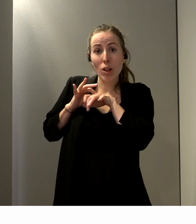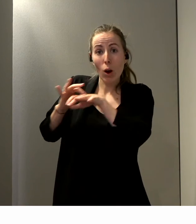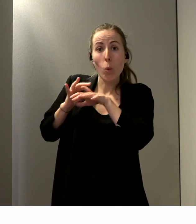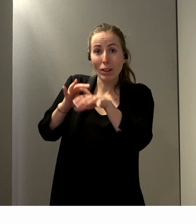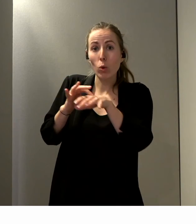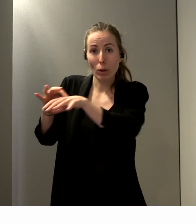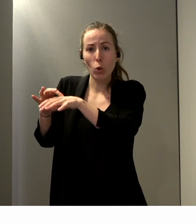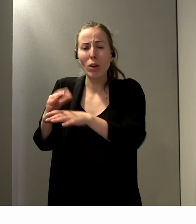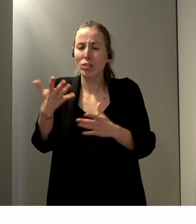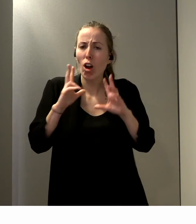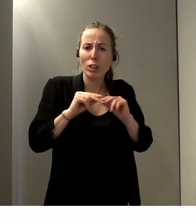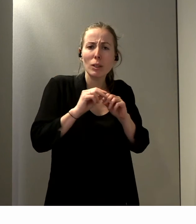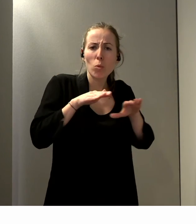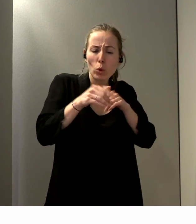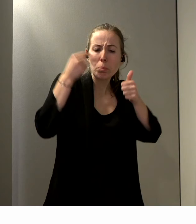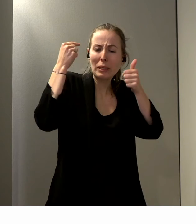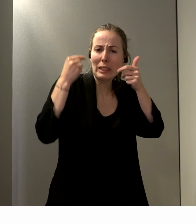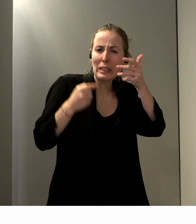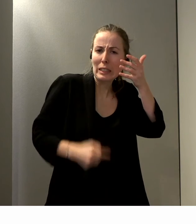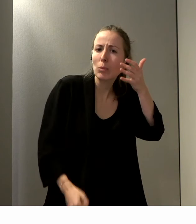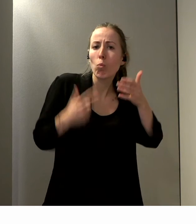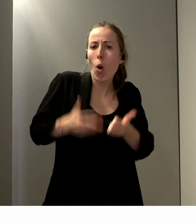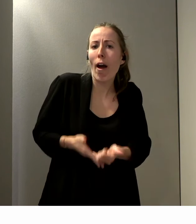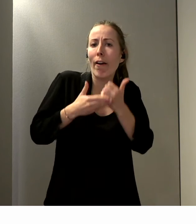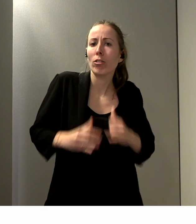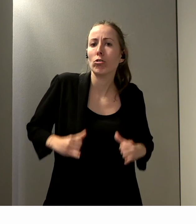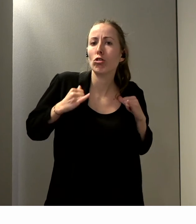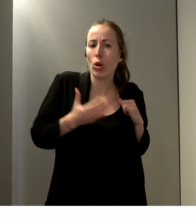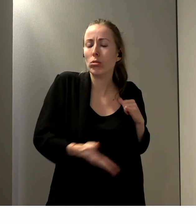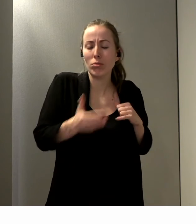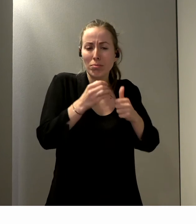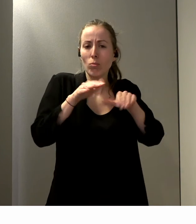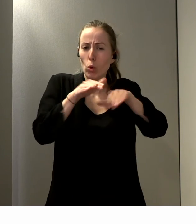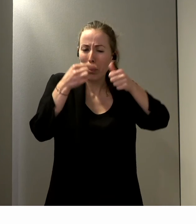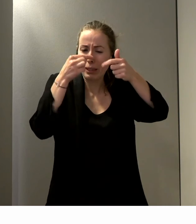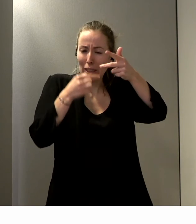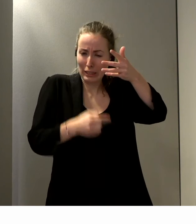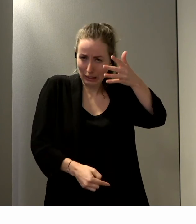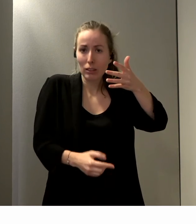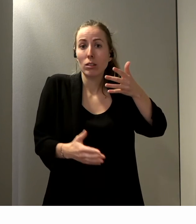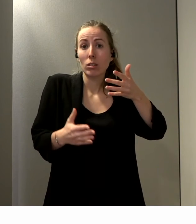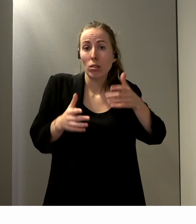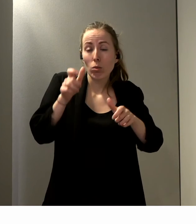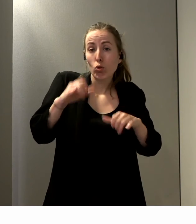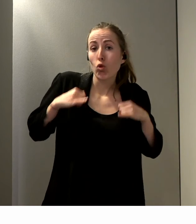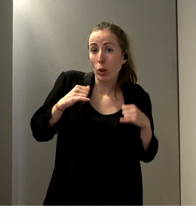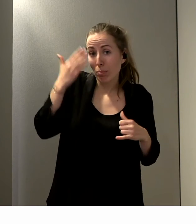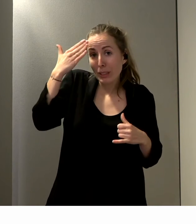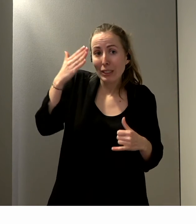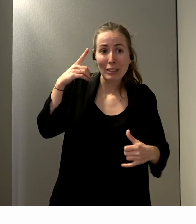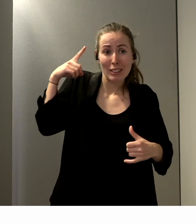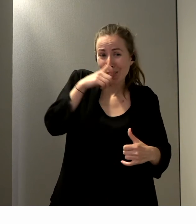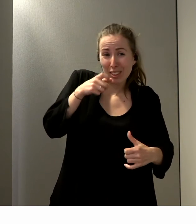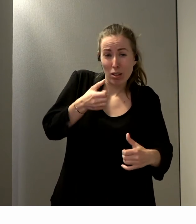les mesures qu'on fait pour pouvoir aider les jeunes et puis ceux qui peuvent connaître plus de difficultés que les autres à pouvoir trouver